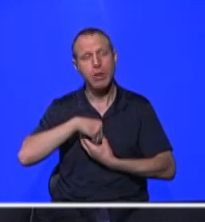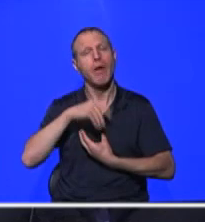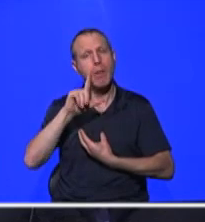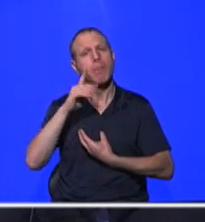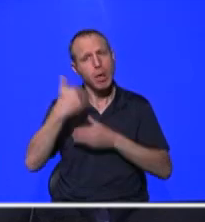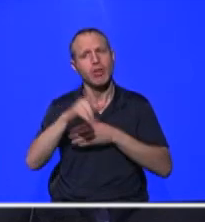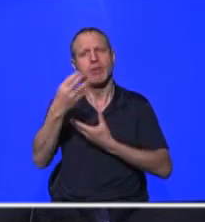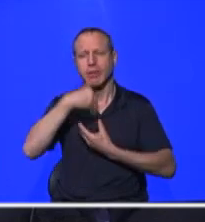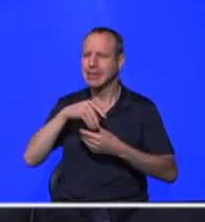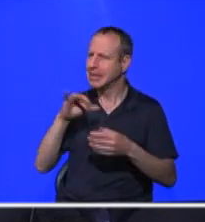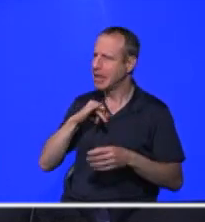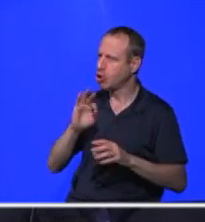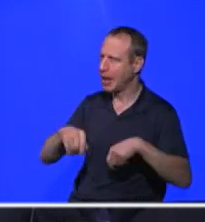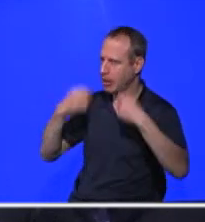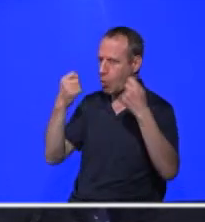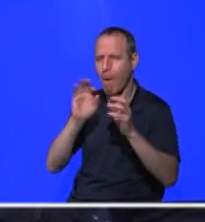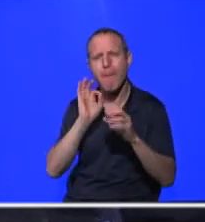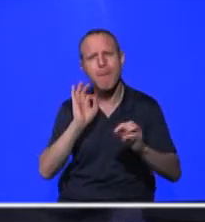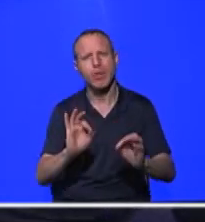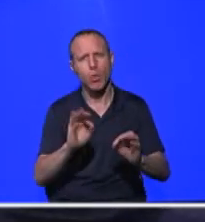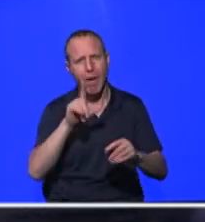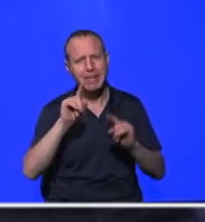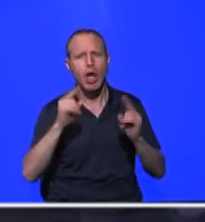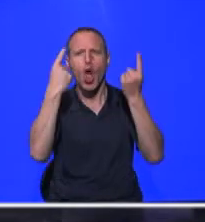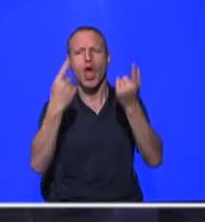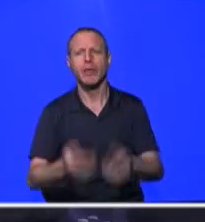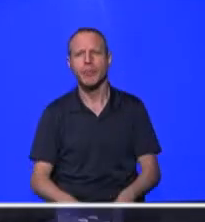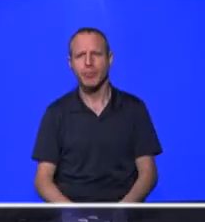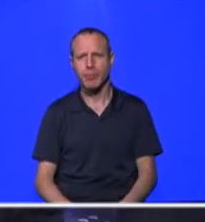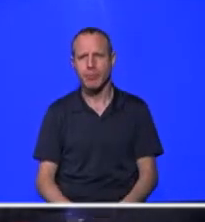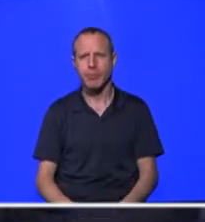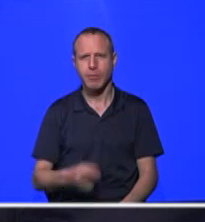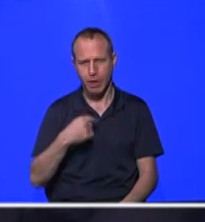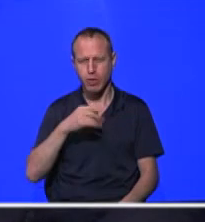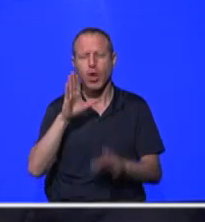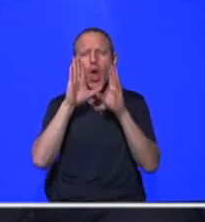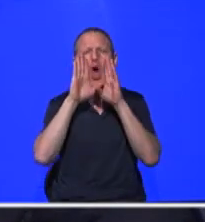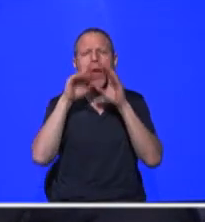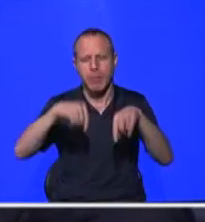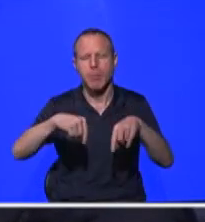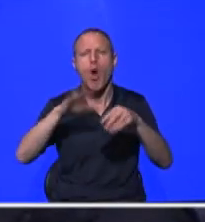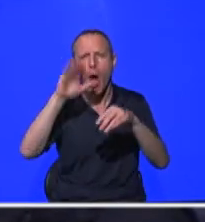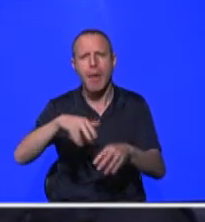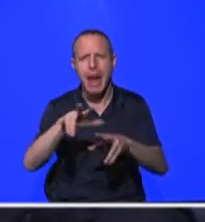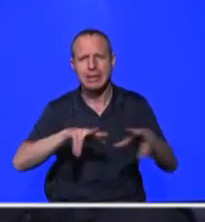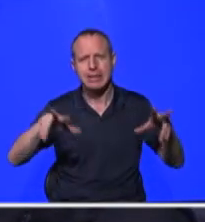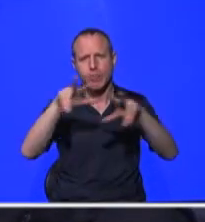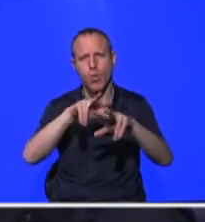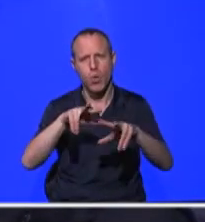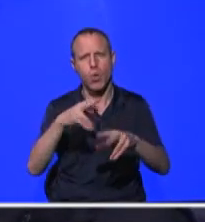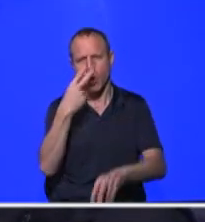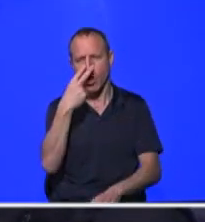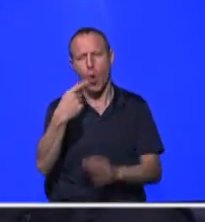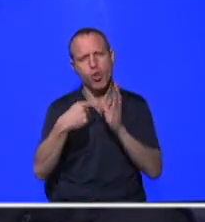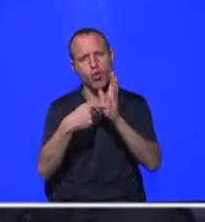של חינוך. בדיוק, אבל זה קורה. אני קורא מכאן גם כן, לציבור,